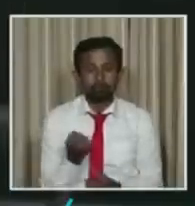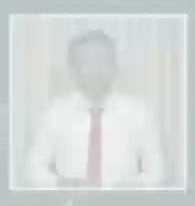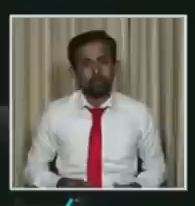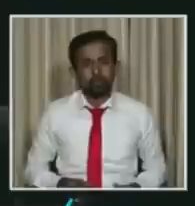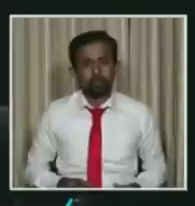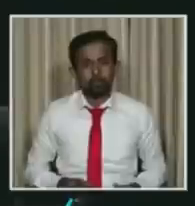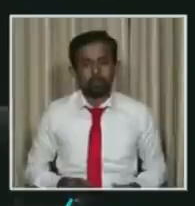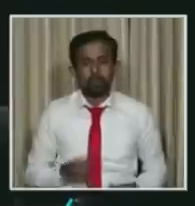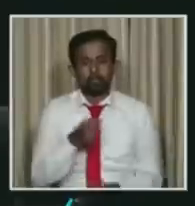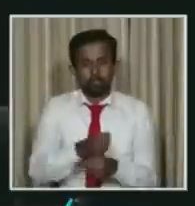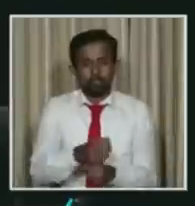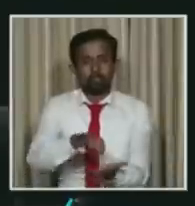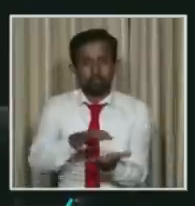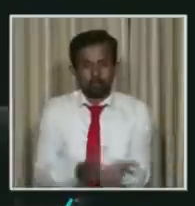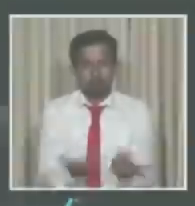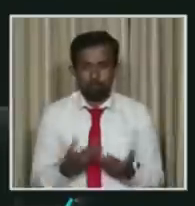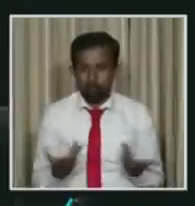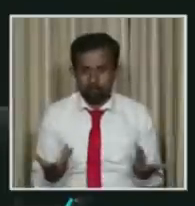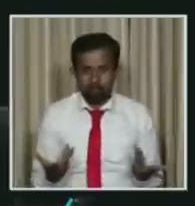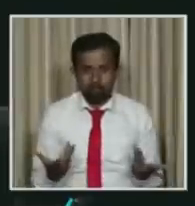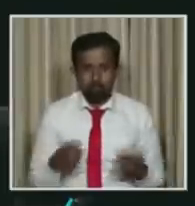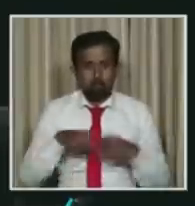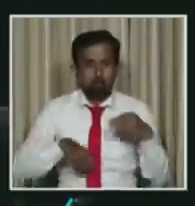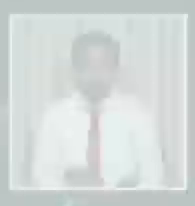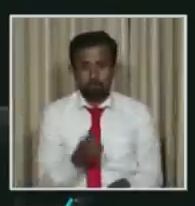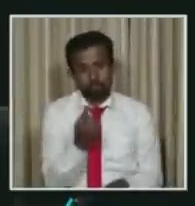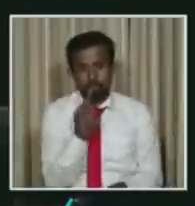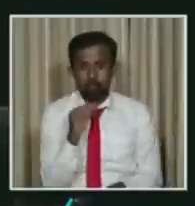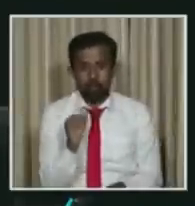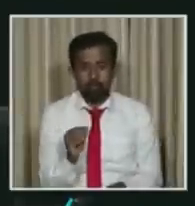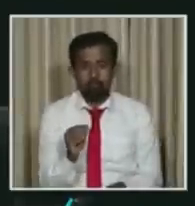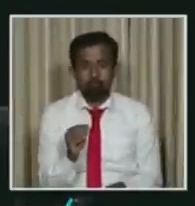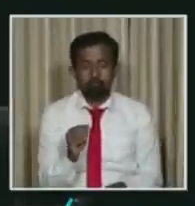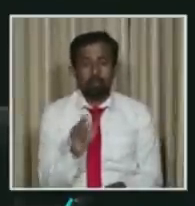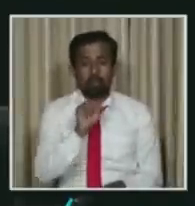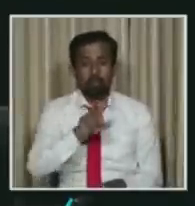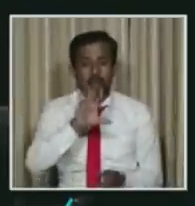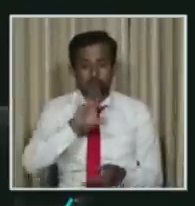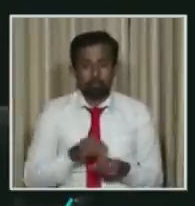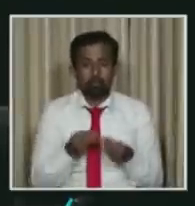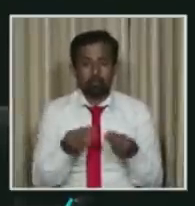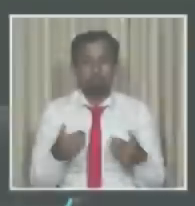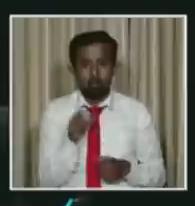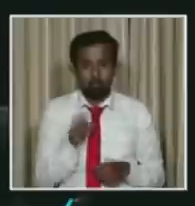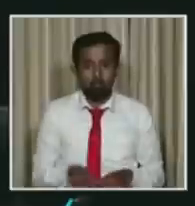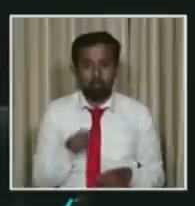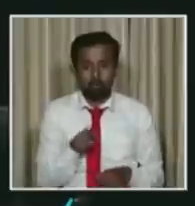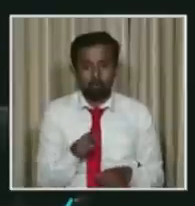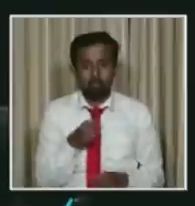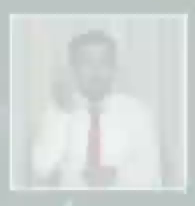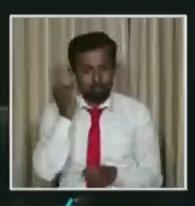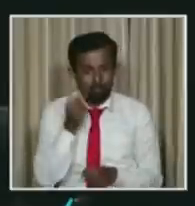සල්ලි කොහෙන්ද? කොහ ආණ්ඩුව තීරණයක් ගන්න ඕනේ සල්ලි දෙන්නේ නැත්තම්. ඇතිවරණ තියන්න ඉඩ දෙන්නේ නැත්තම්. අඩුවතරම් මේ නාමජරා දුන්න අපේ අපේක්ෂකයන්ට